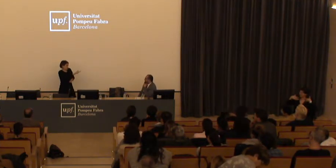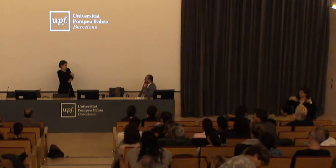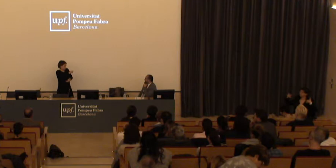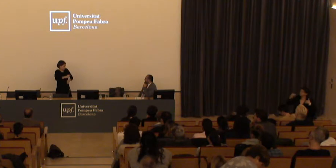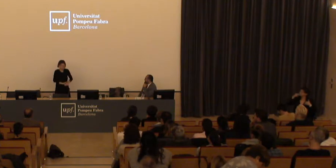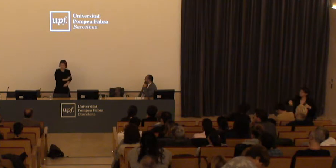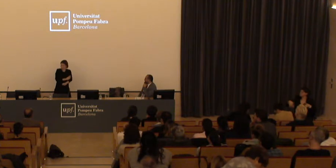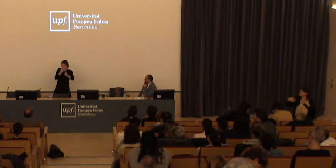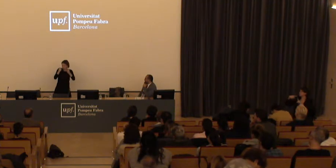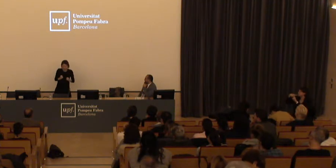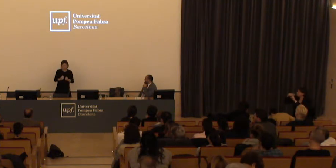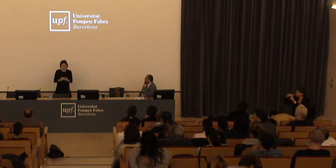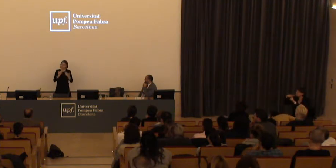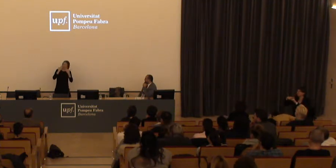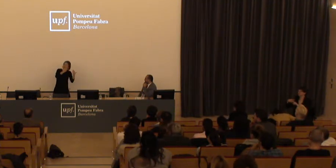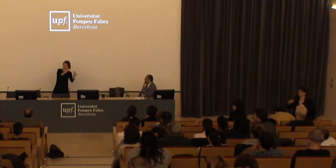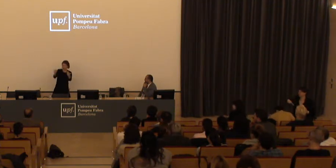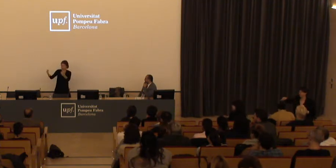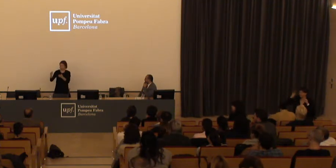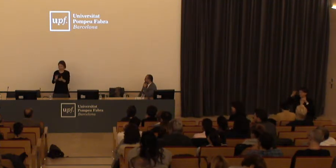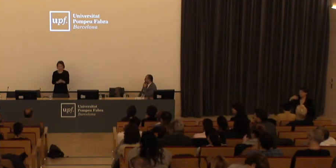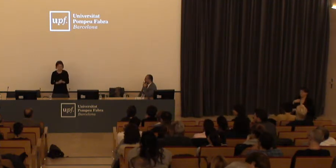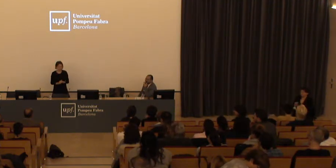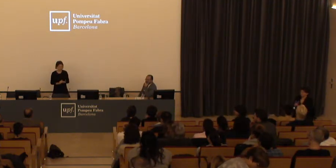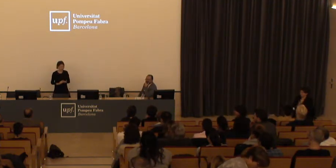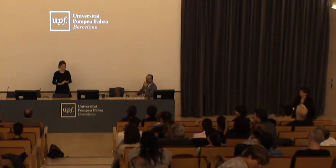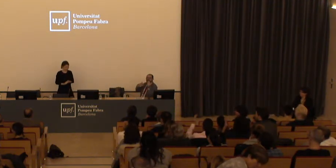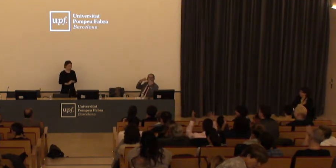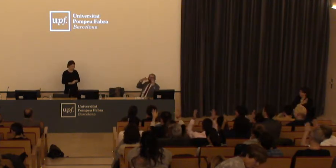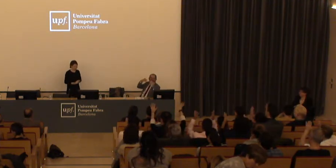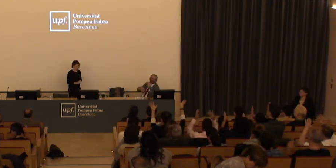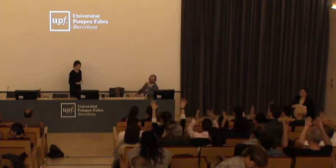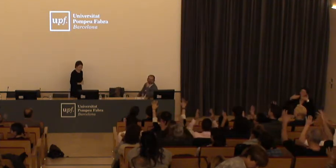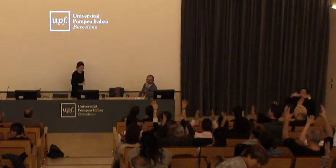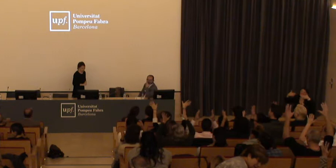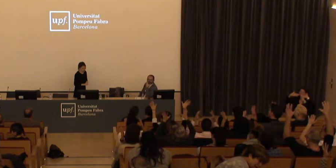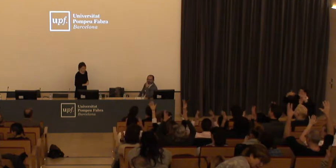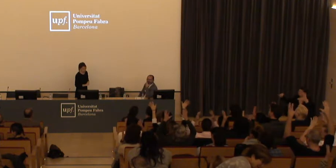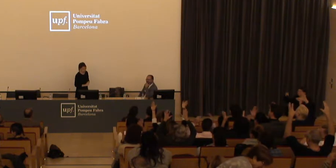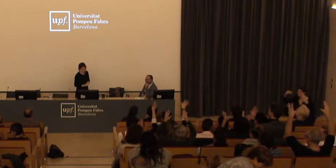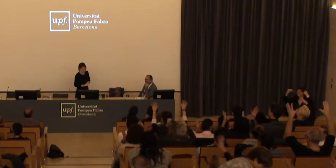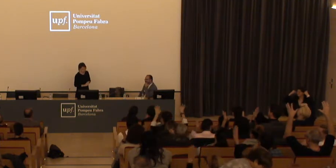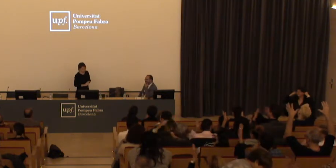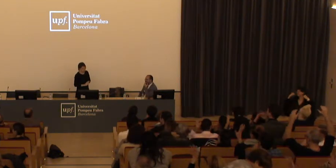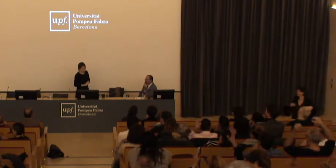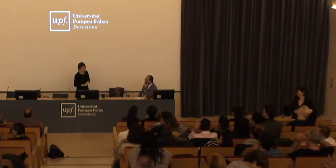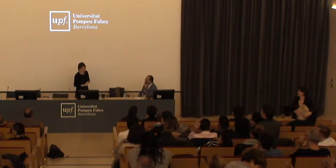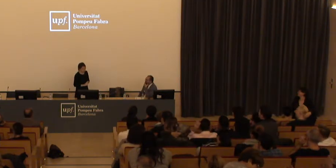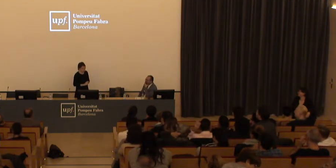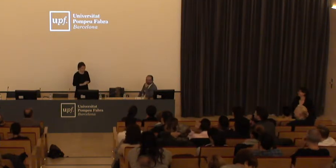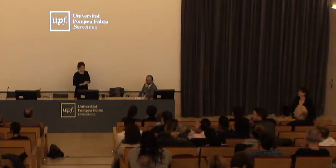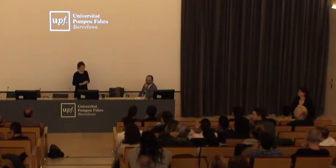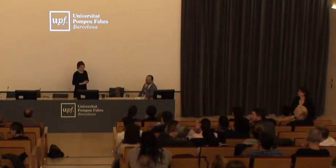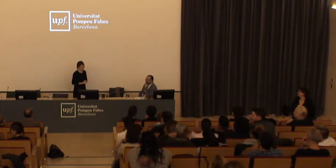vosaltres compartiu l'experiència de que va estar un curs molt positiu, i nosaltres també compartim la